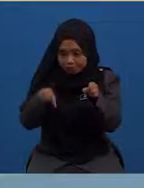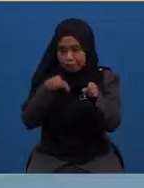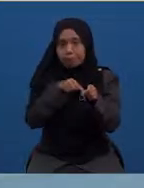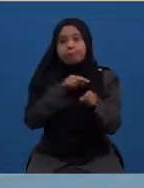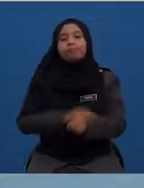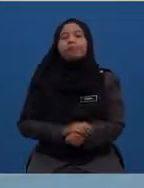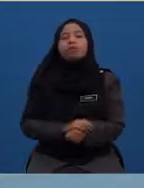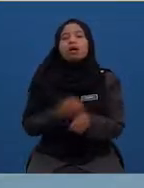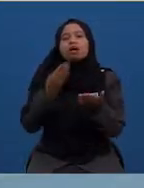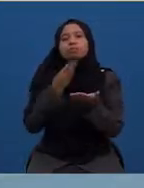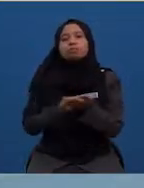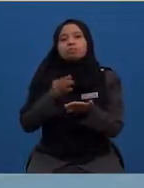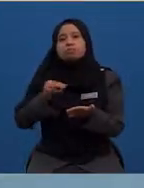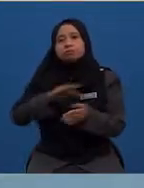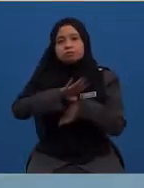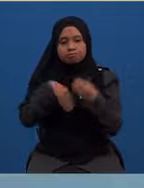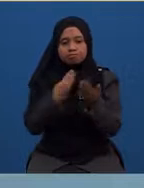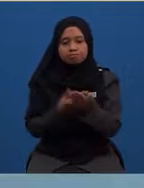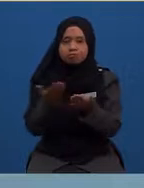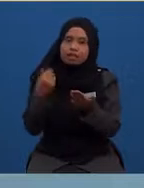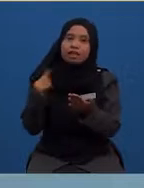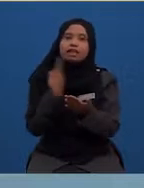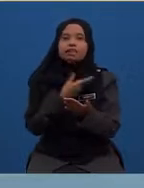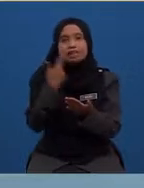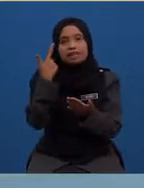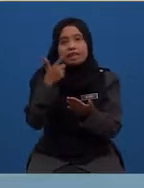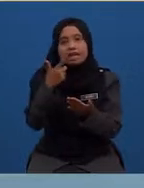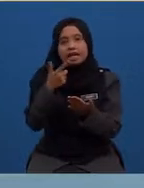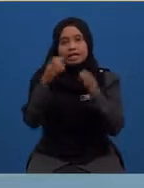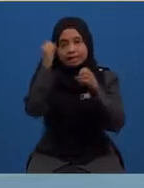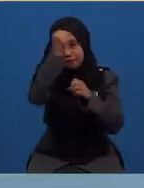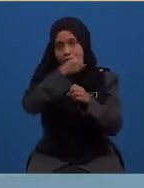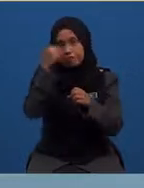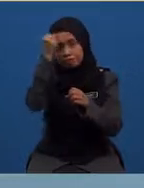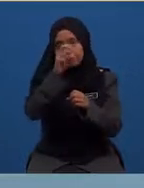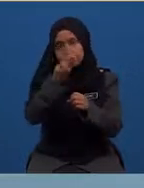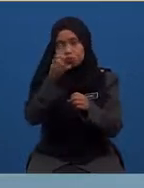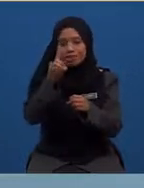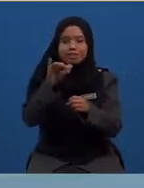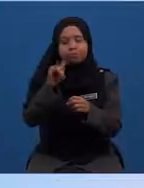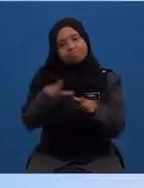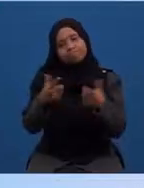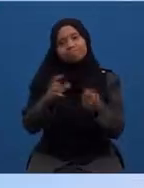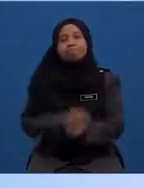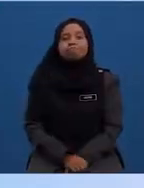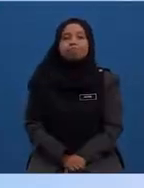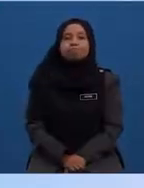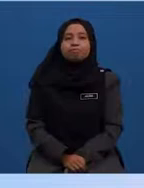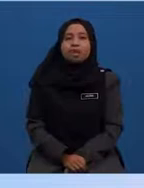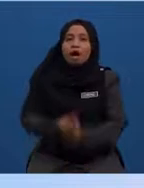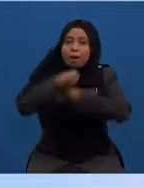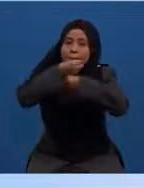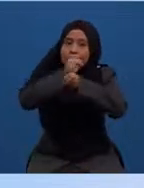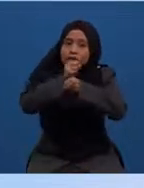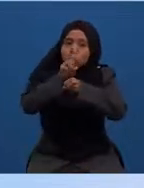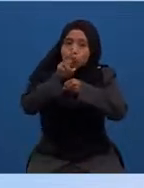Baiklah, murid-murid semua. Mari kita lihat ciri-ciri bentuk dua dimensi yang seterusnya. Bentuk